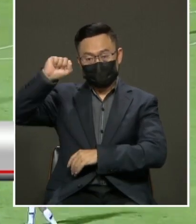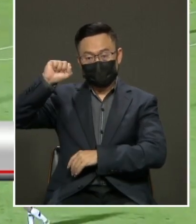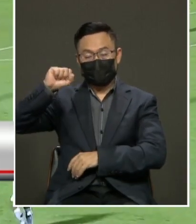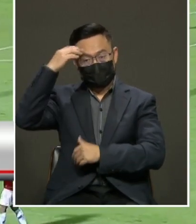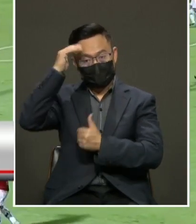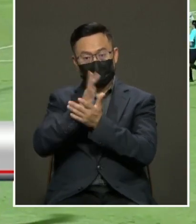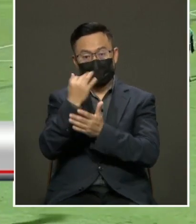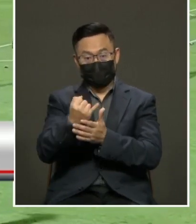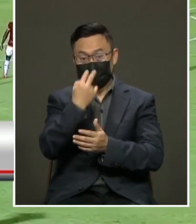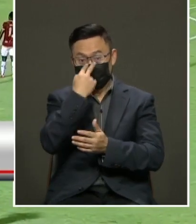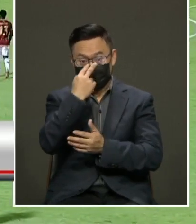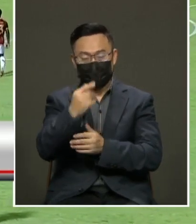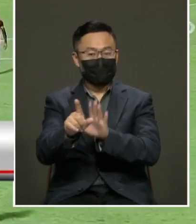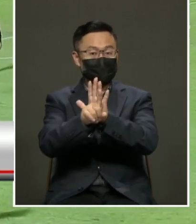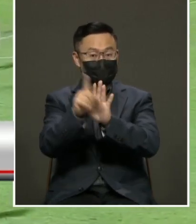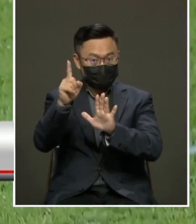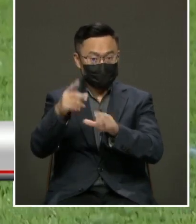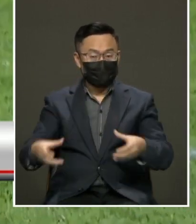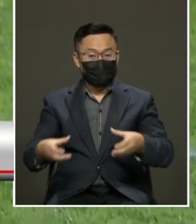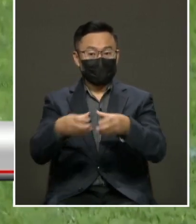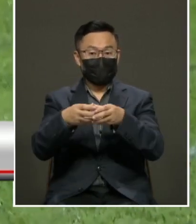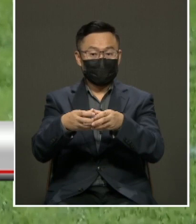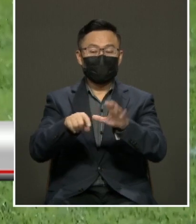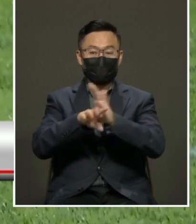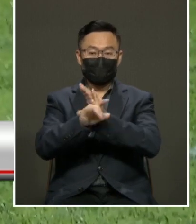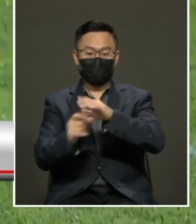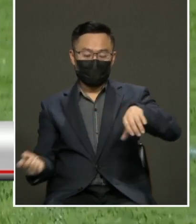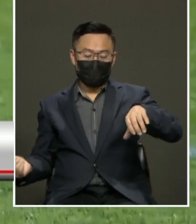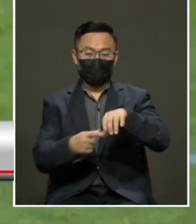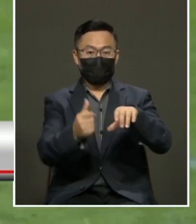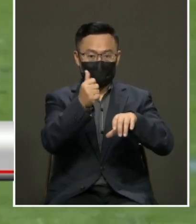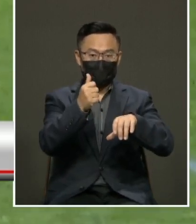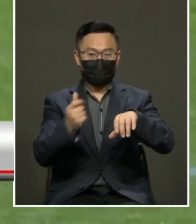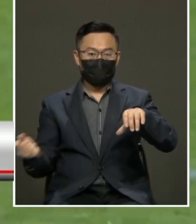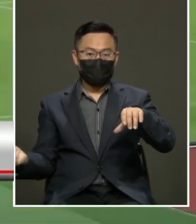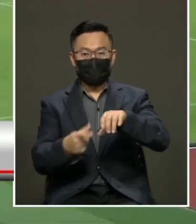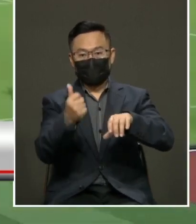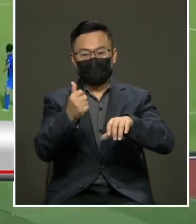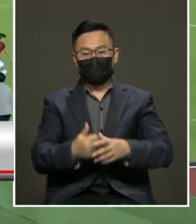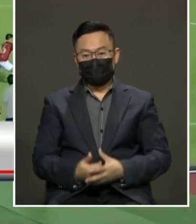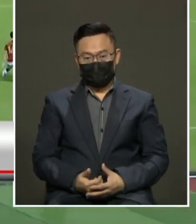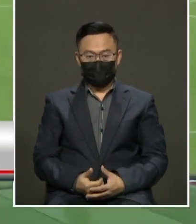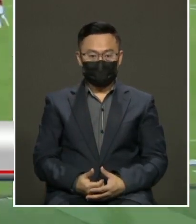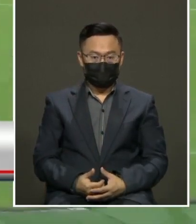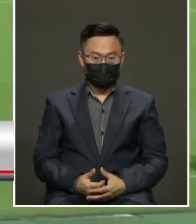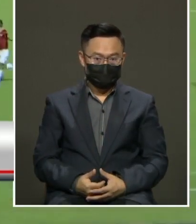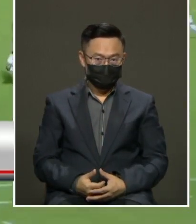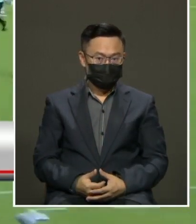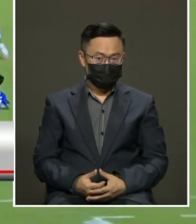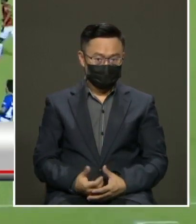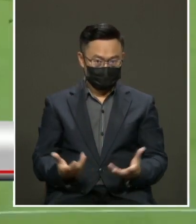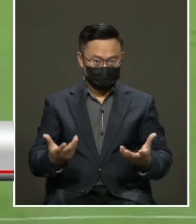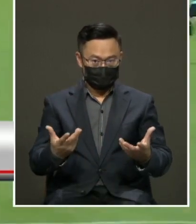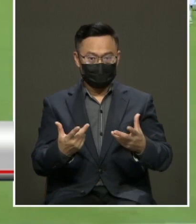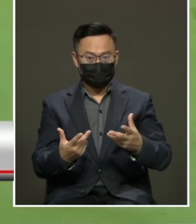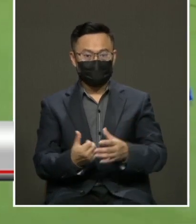ลูกนี้หลายคนเขาก็แอบแซวกันนะแหมนี่เป็นโอนโกที่มันสวยเหลือเกินนะ เพราะว่าเขาไปเคลียร์บอลผิดเหลี่ยมแล้วบอลมันก็ย้อย